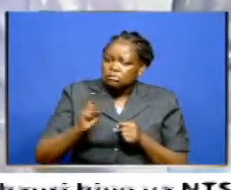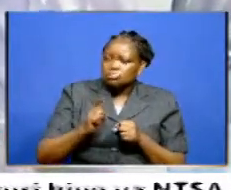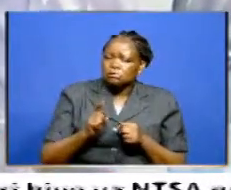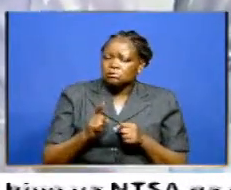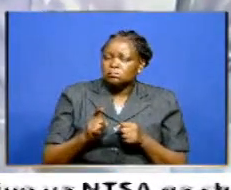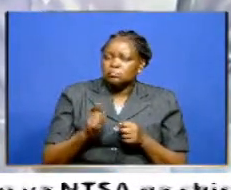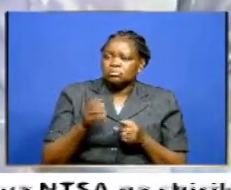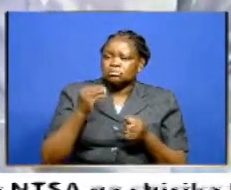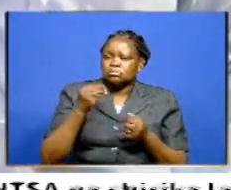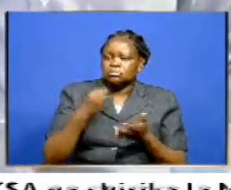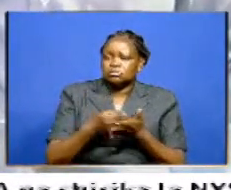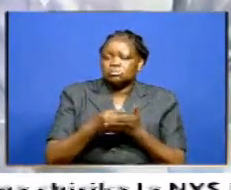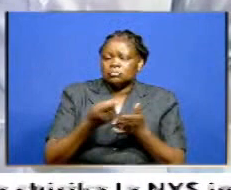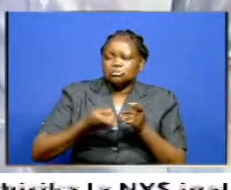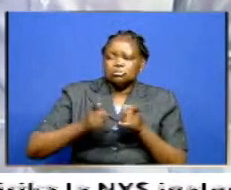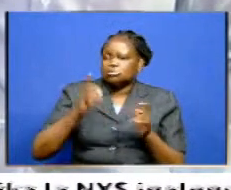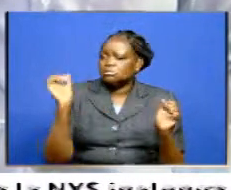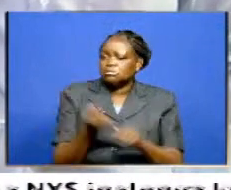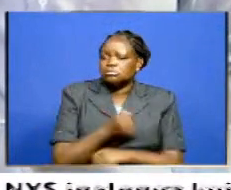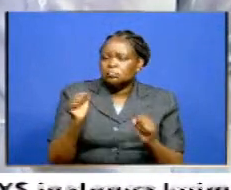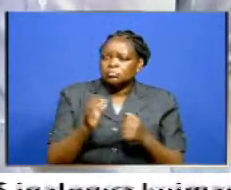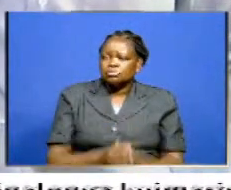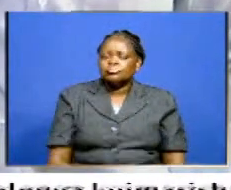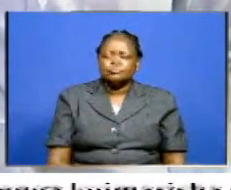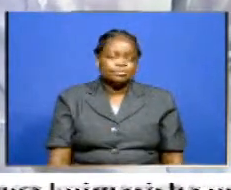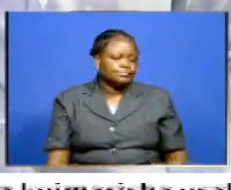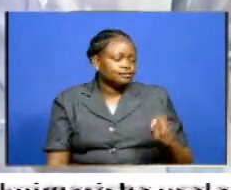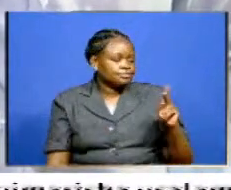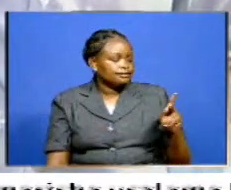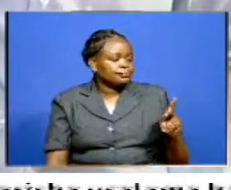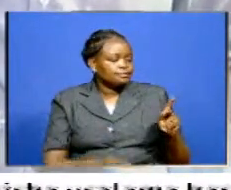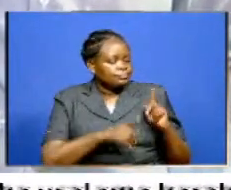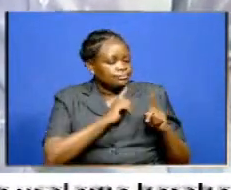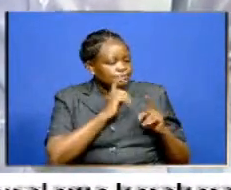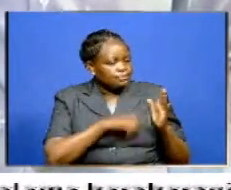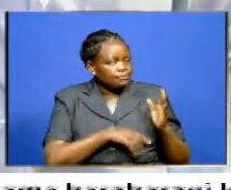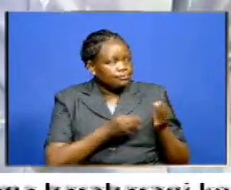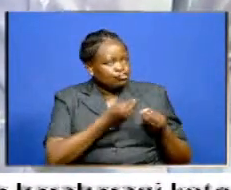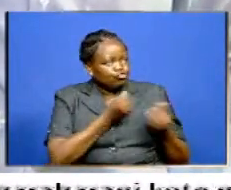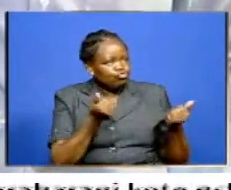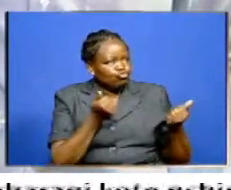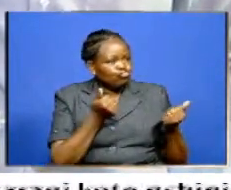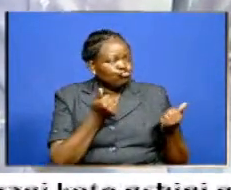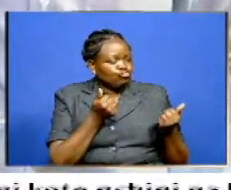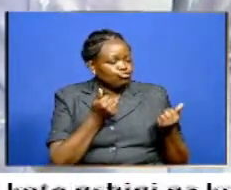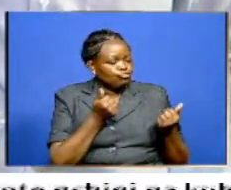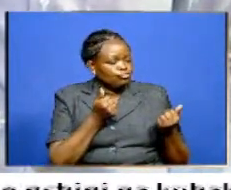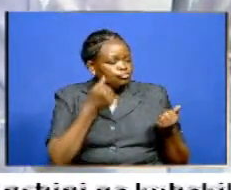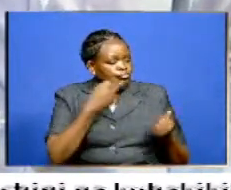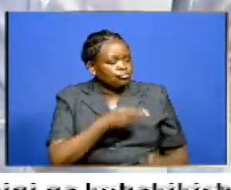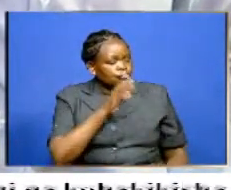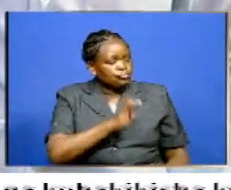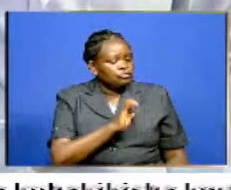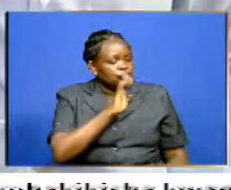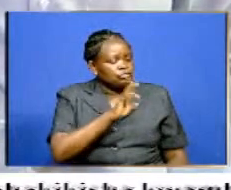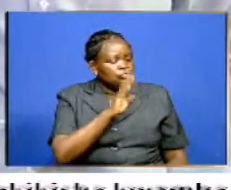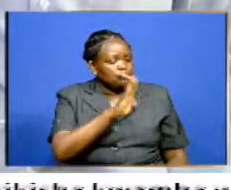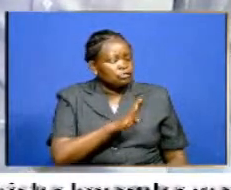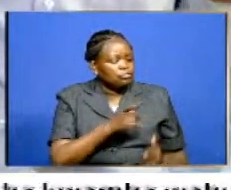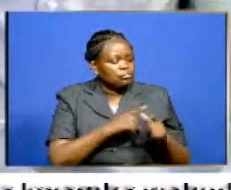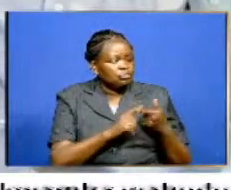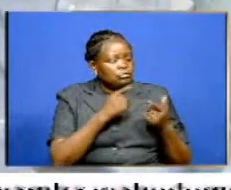labda umezungumzia swala la karo, nataka tuzungumzie suluhisho la HELB na venye saizi